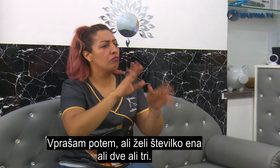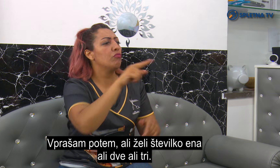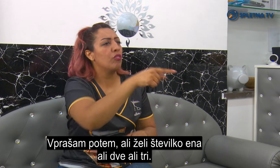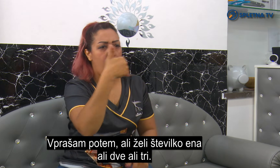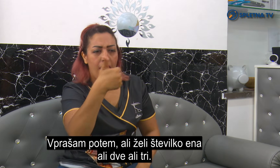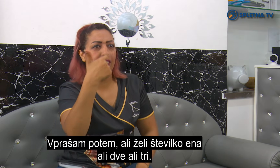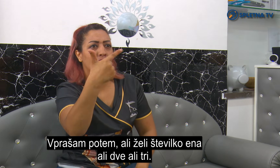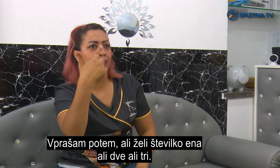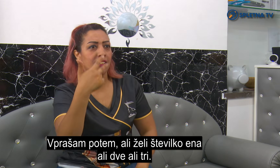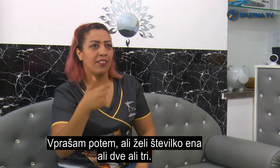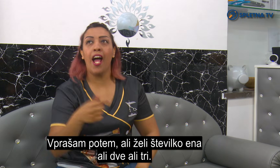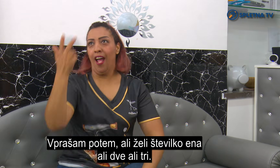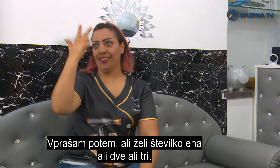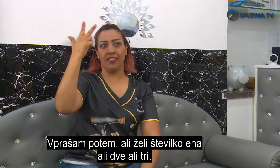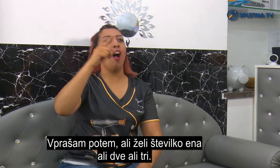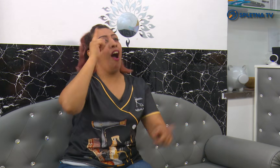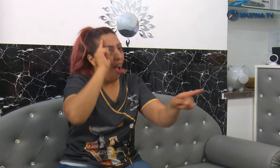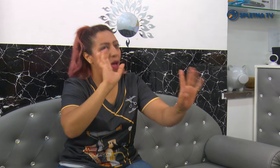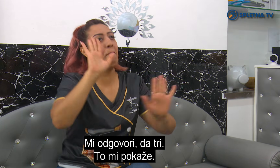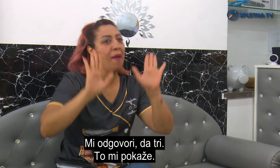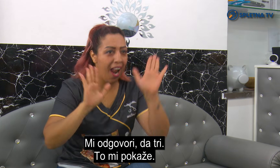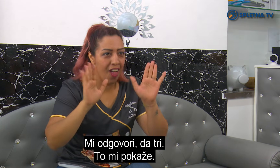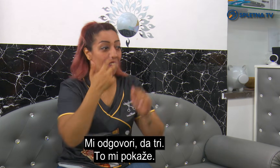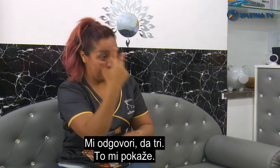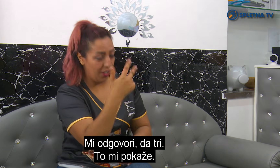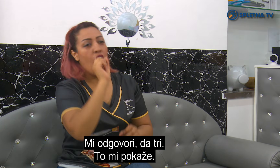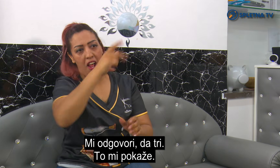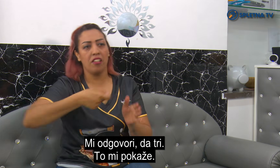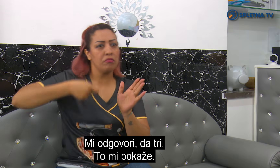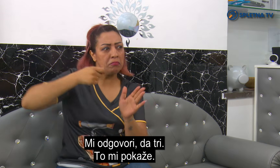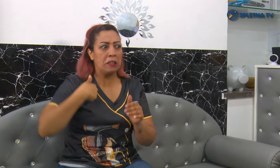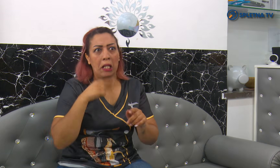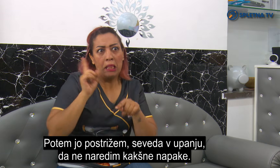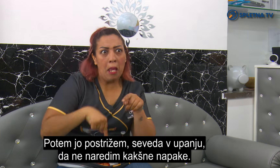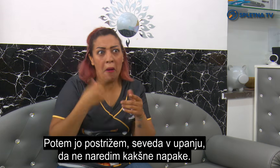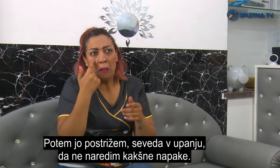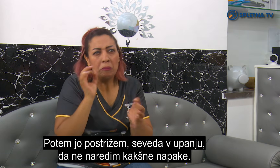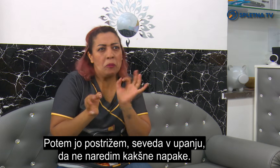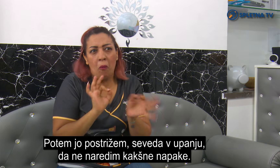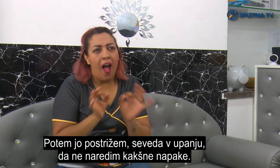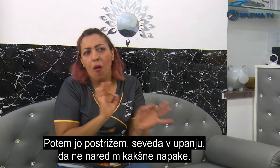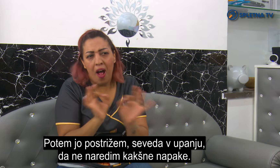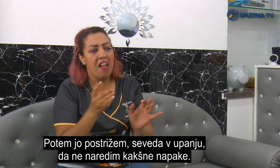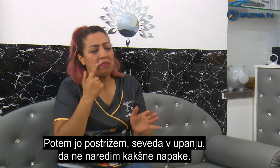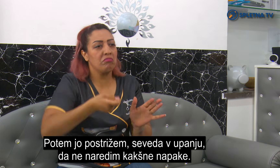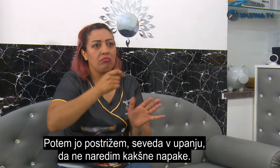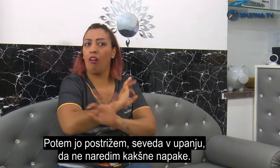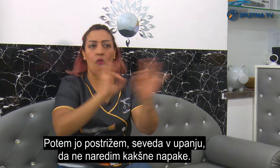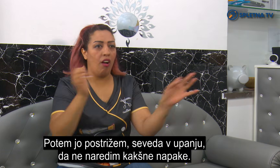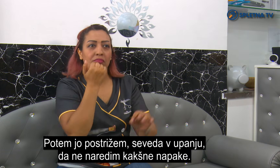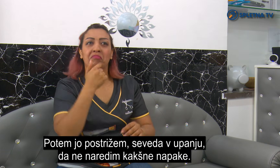prilepljenega. Vprašam potem, ali želi številko 1 ali 2 ali 3. Mi odgovori, da